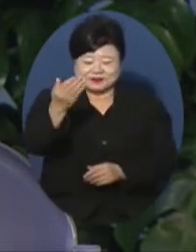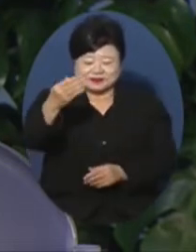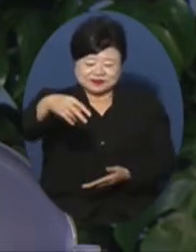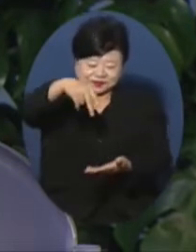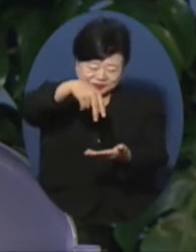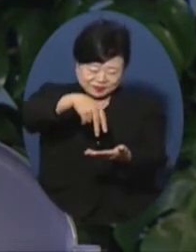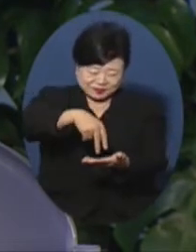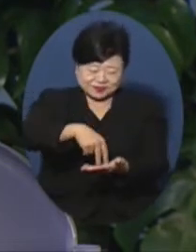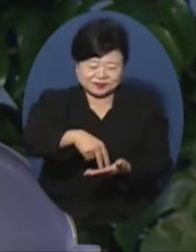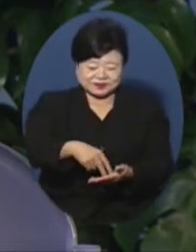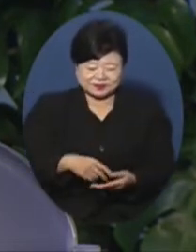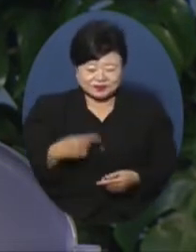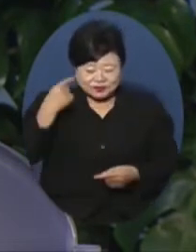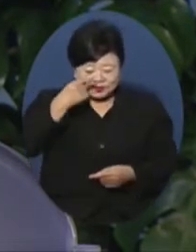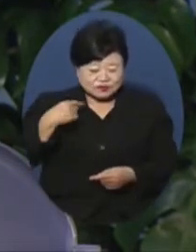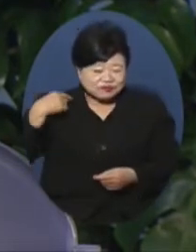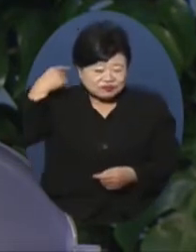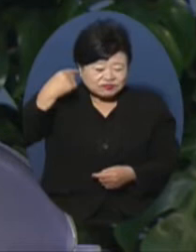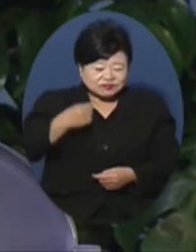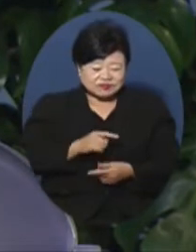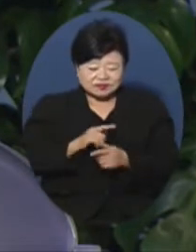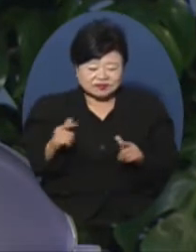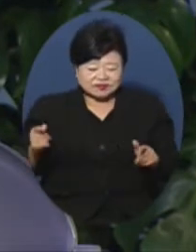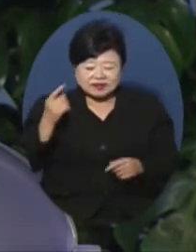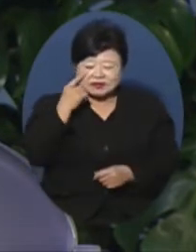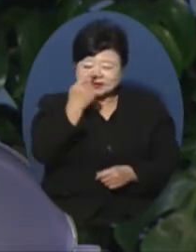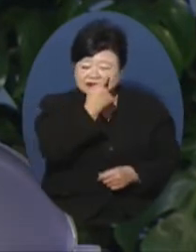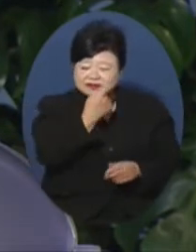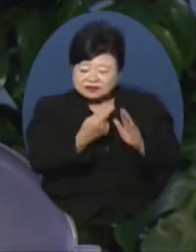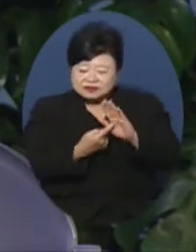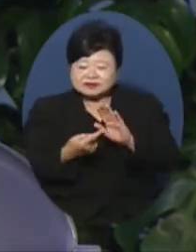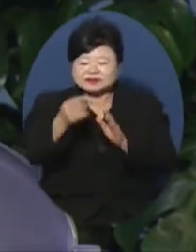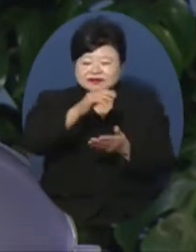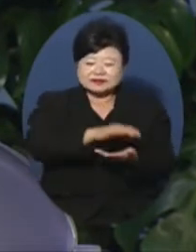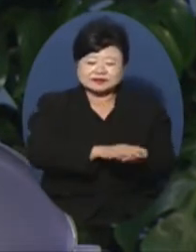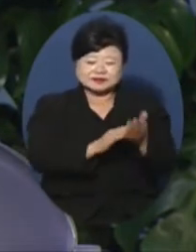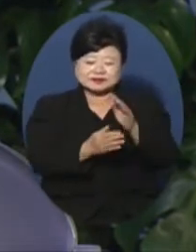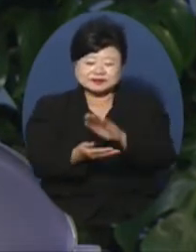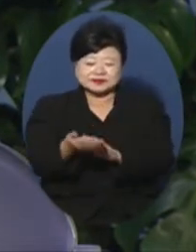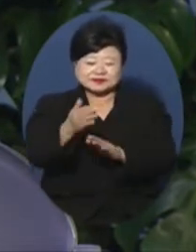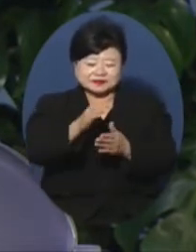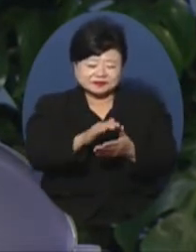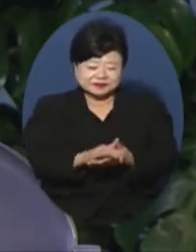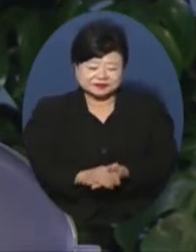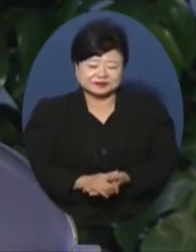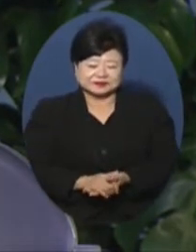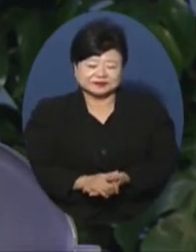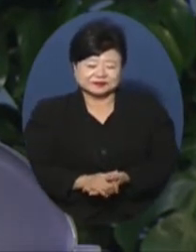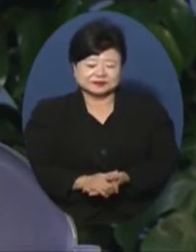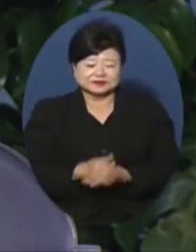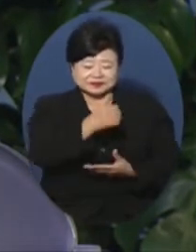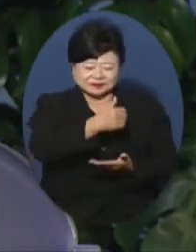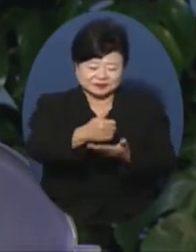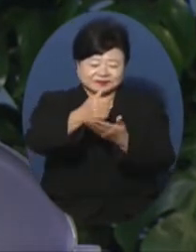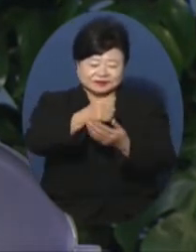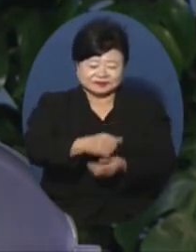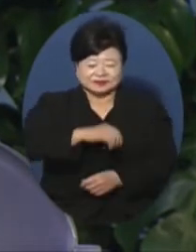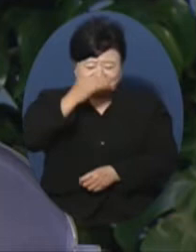걸어가세 믿음 위에 서서 등과 귀에 아무 증거 써도